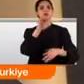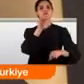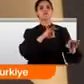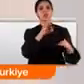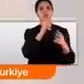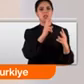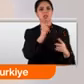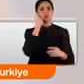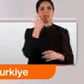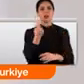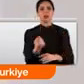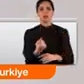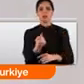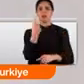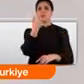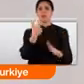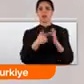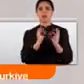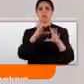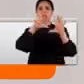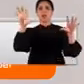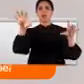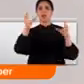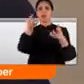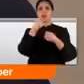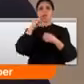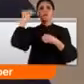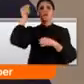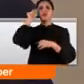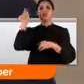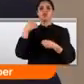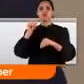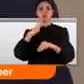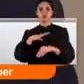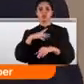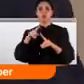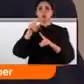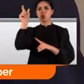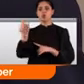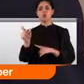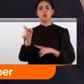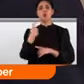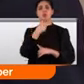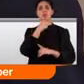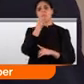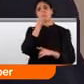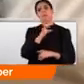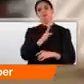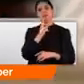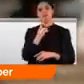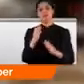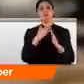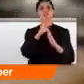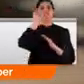soktu. İddiaya göre asıl amacı tabloları alıp başka birine satmaktı. Evdekilere Turgut Bey'in haberi var demiş. Gelip almış.